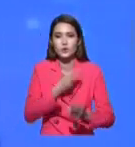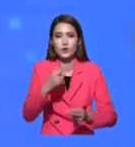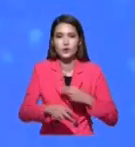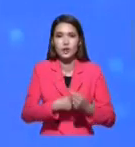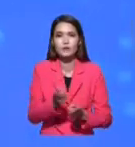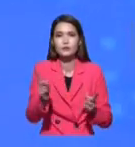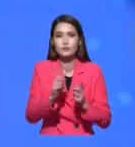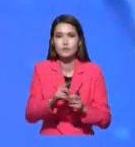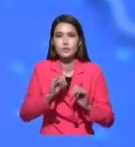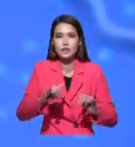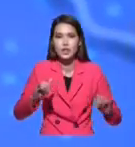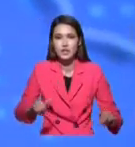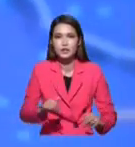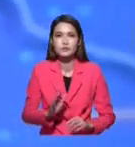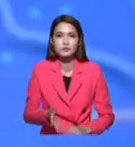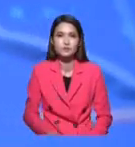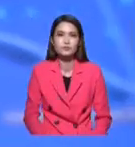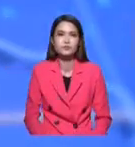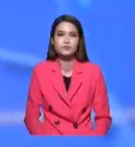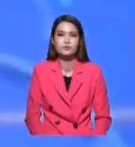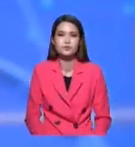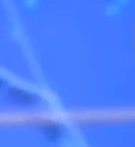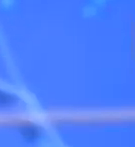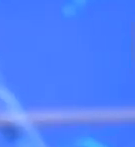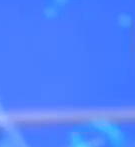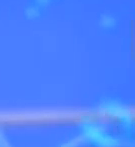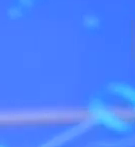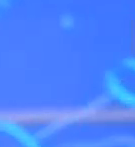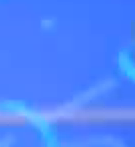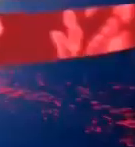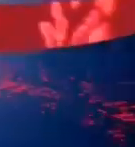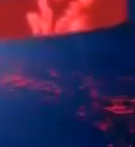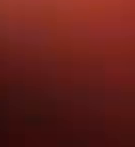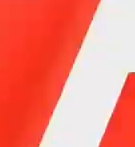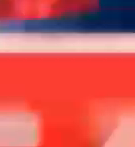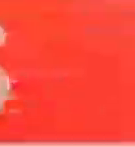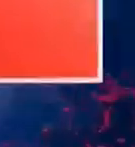этом у меня все. Мы будем следить за развитием событий в мире. До встречи через неделю.